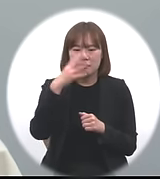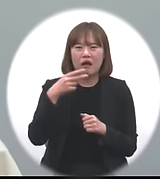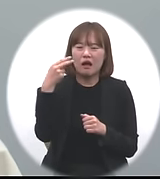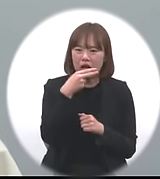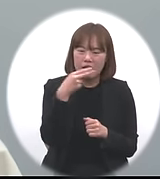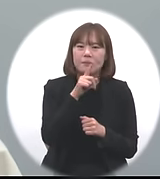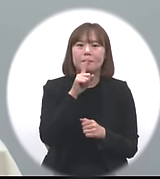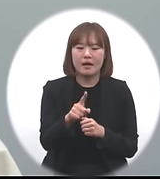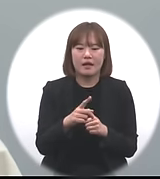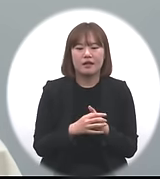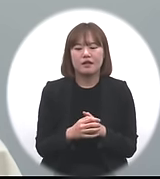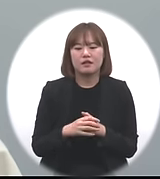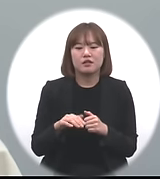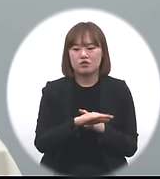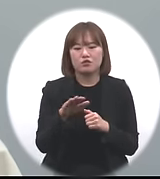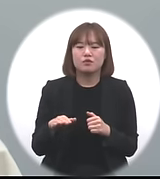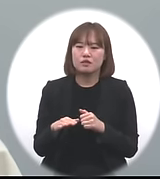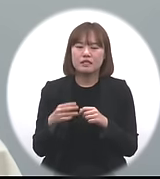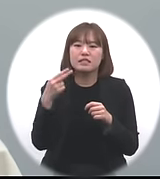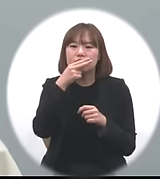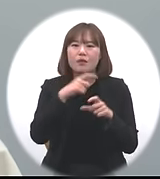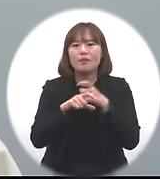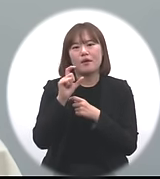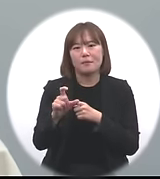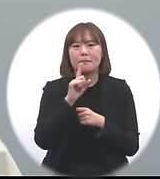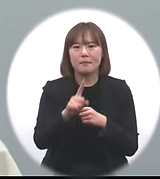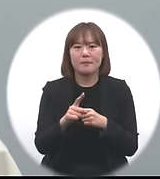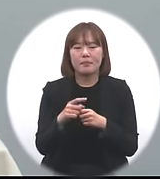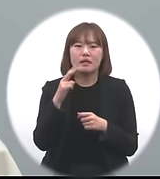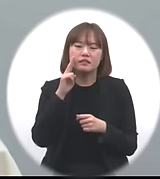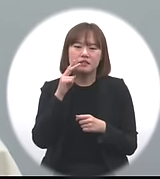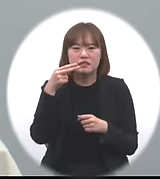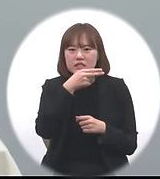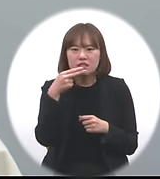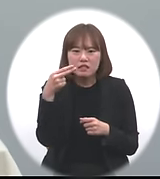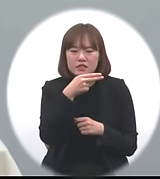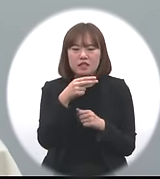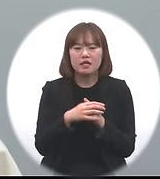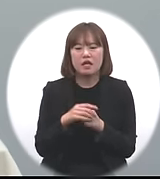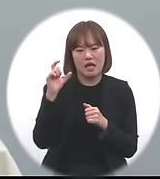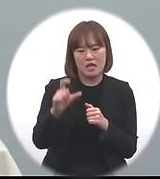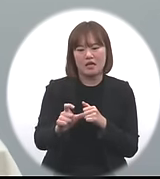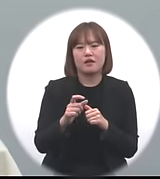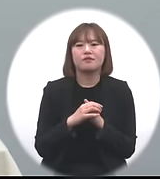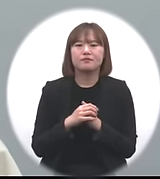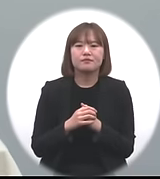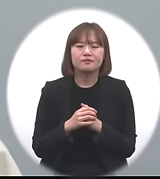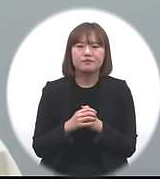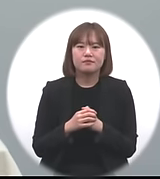문지르고 있다는 얘기하고 똑같습니다. 다행스러운 건 우리 이가 칫솔보다 조금은 강하다는 얘기죠. 칫솔이 너무 뻣뻣해요. 세균막을 조절하자고